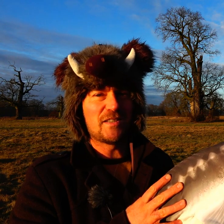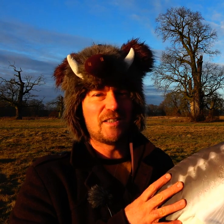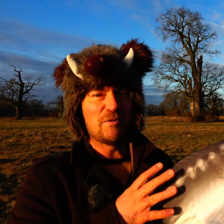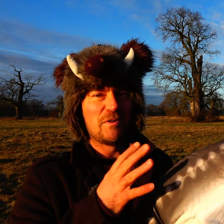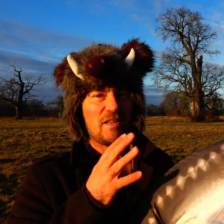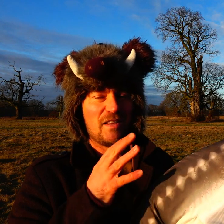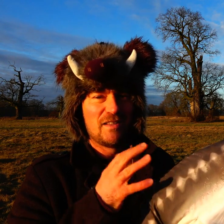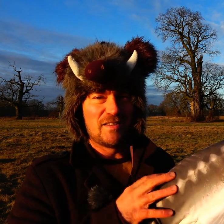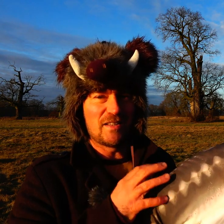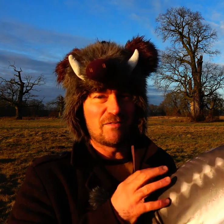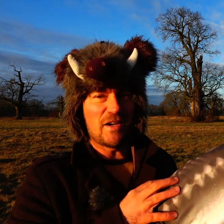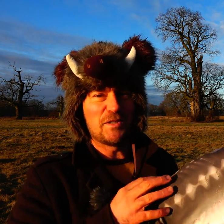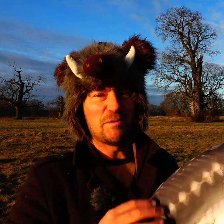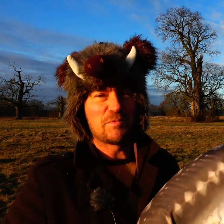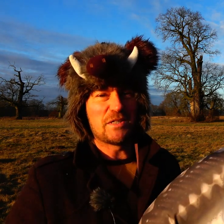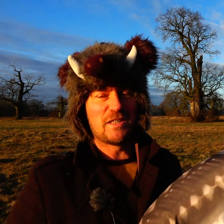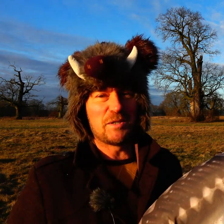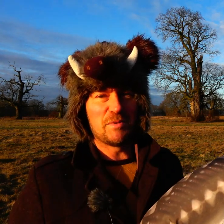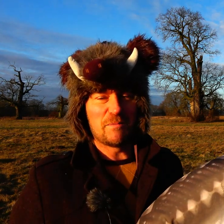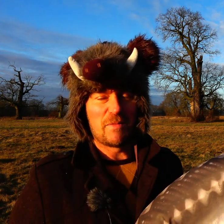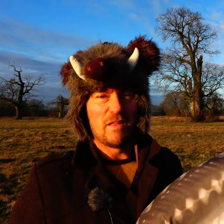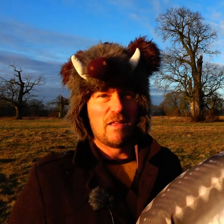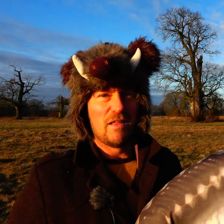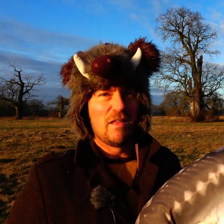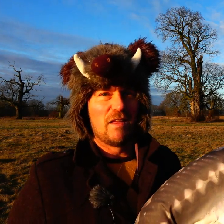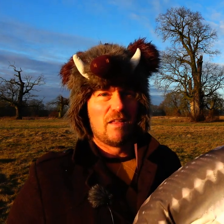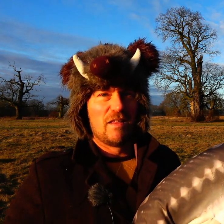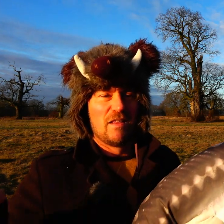odbierały sygnał nadawany przez te ryby.